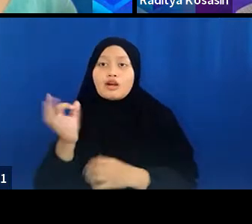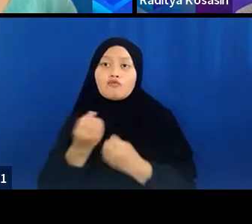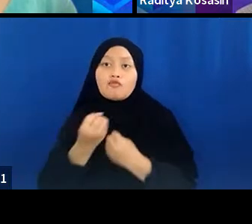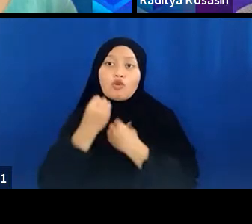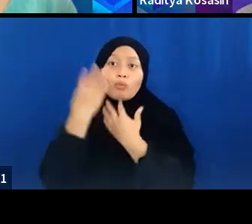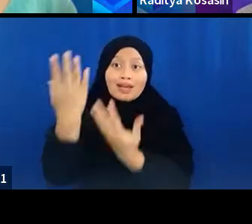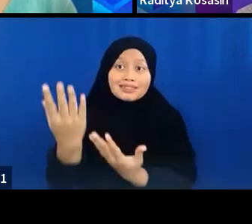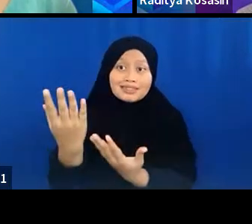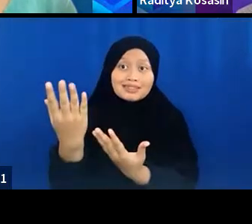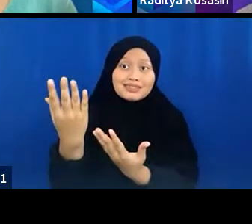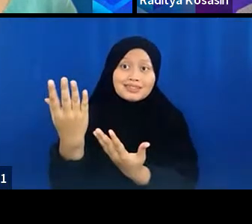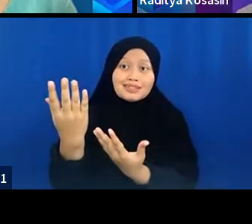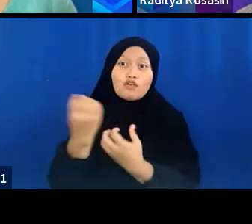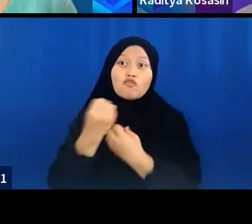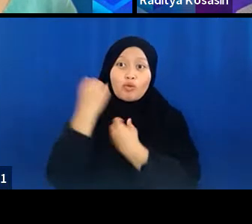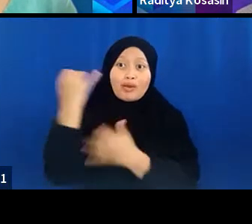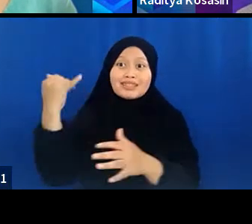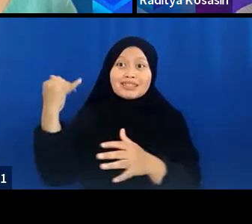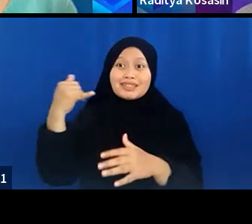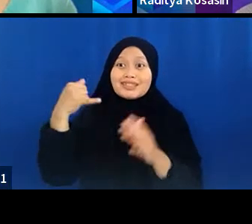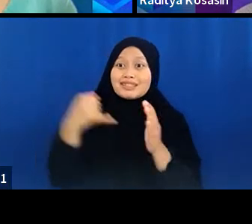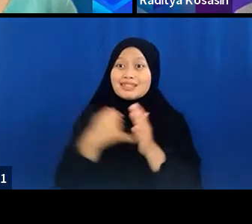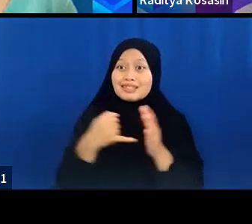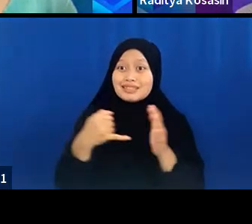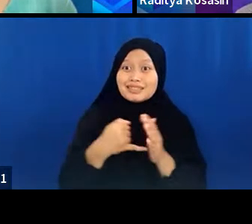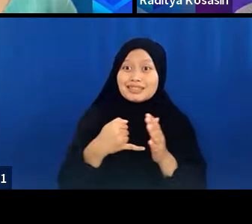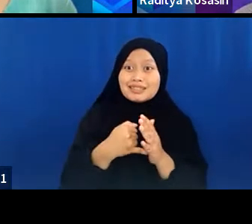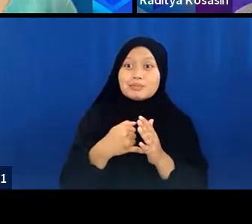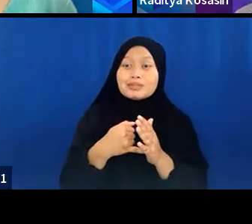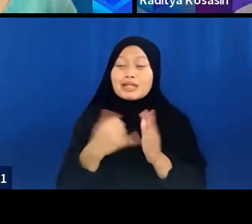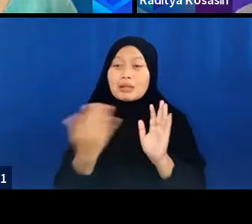pun yang bisa di balik